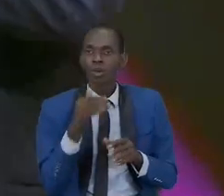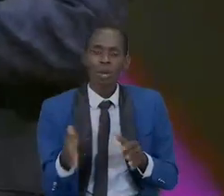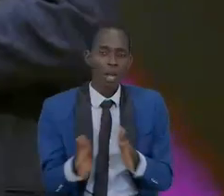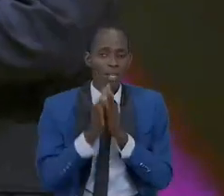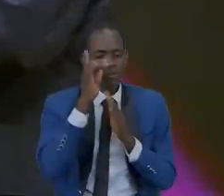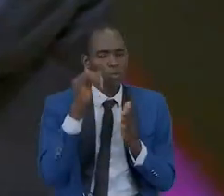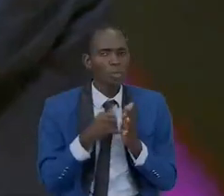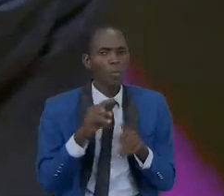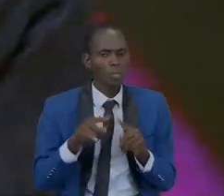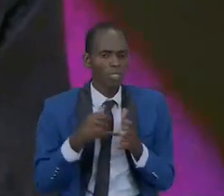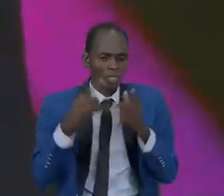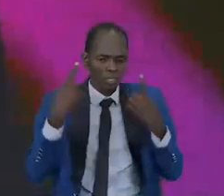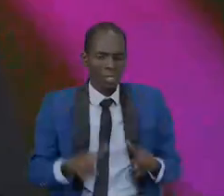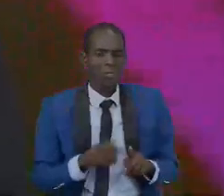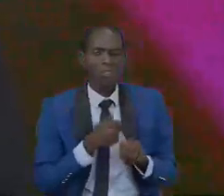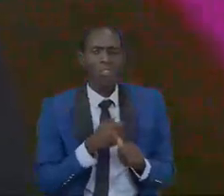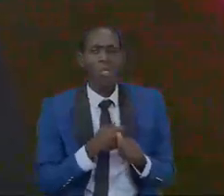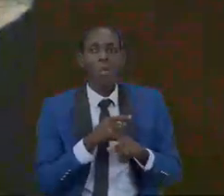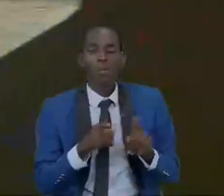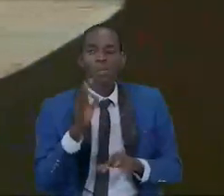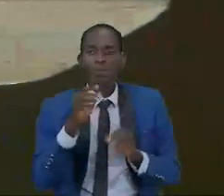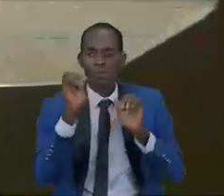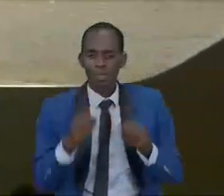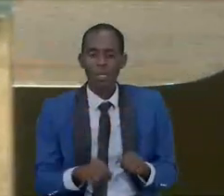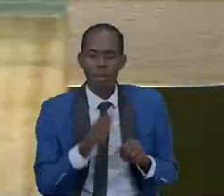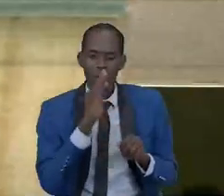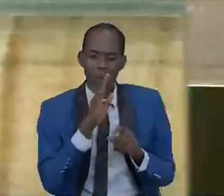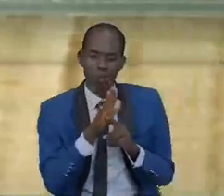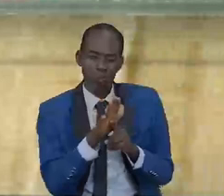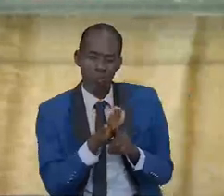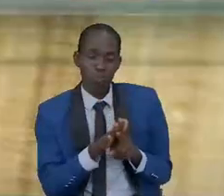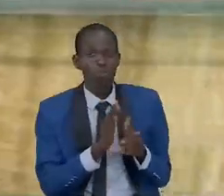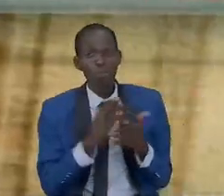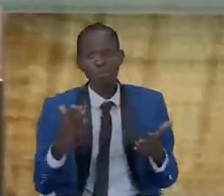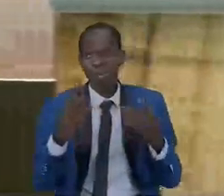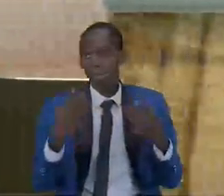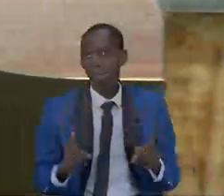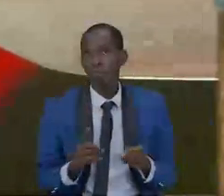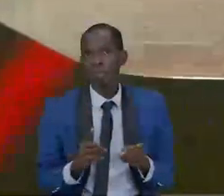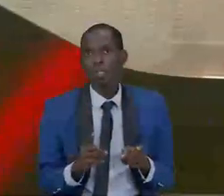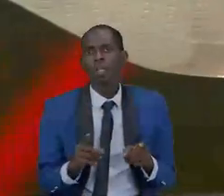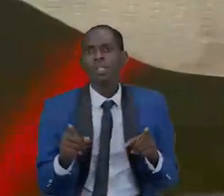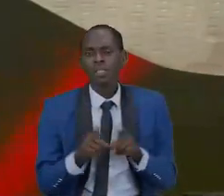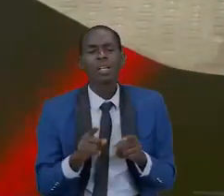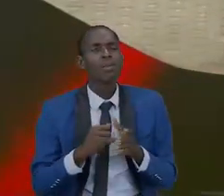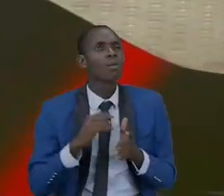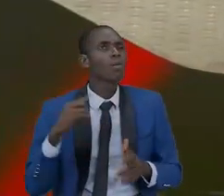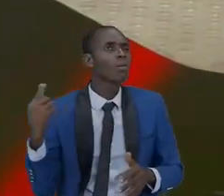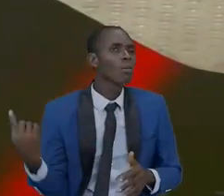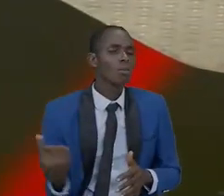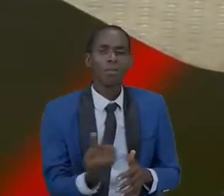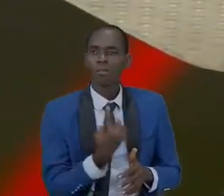l'avez pas appelé mais là si vous pouvez vous ralentir quelque chose s'est passé comme cela se passe